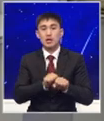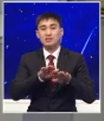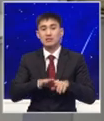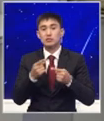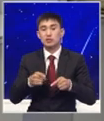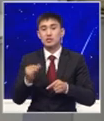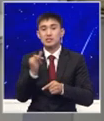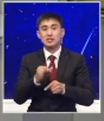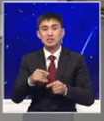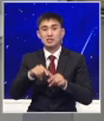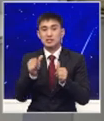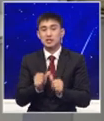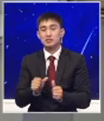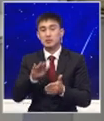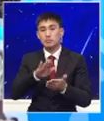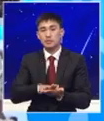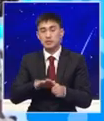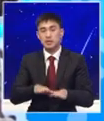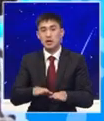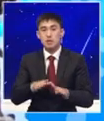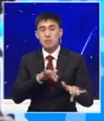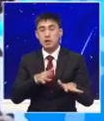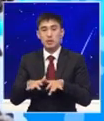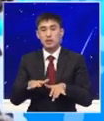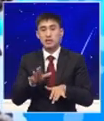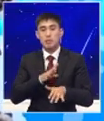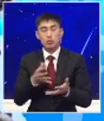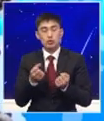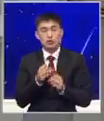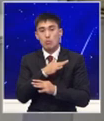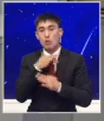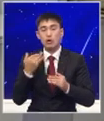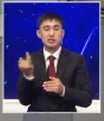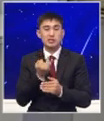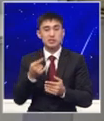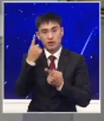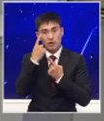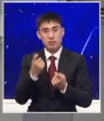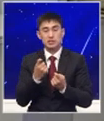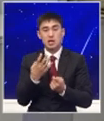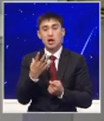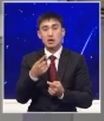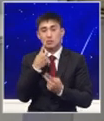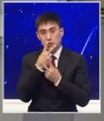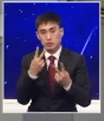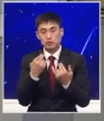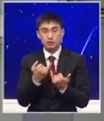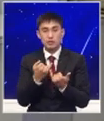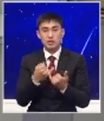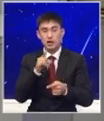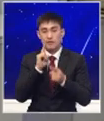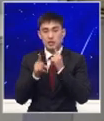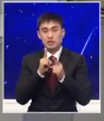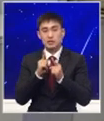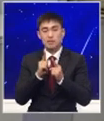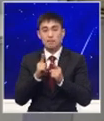других исторических зонах. Значимых точках. В ходе этого мероприятия я получила много интересной информации. Как мы наблюдаем, сегодня на